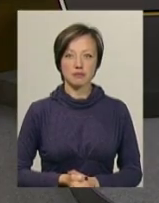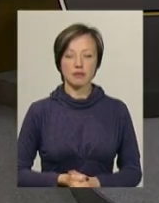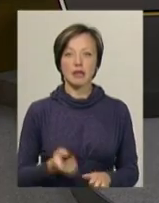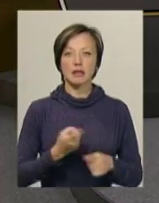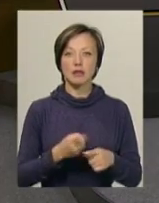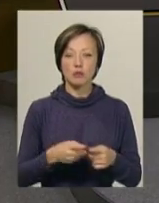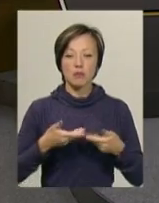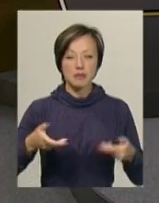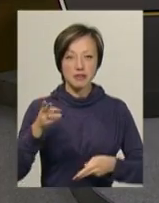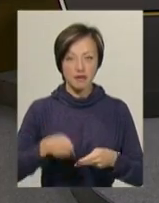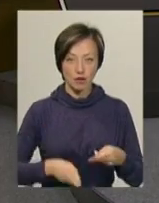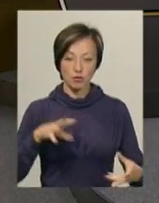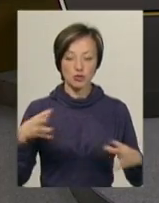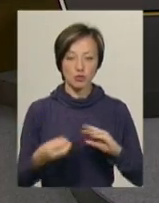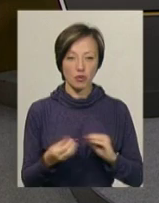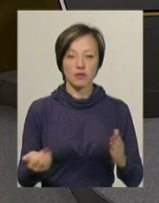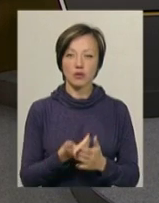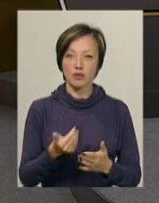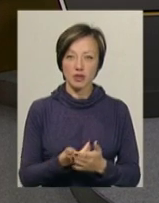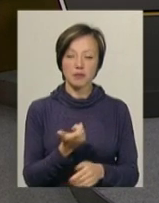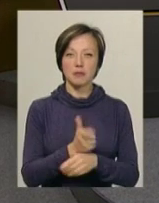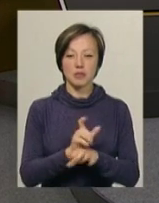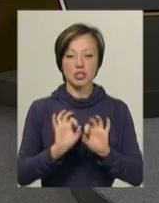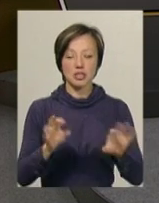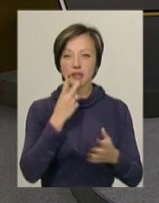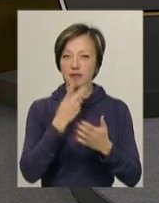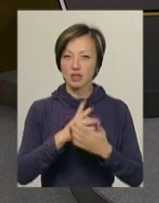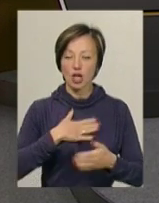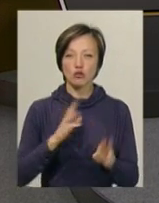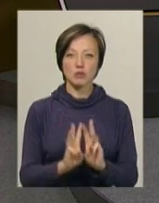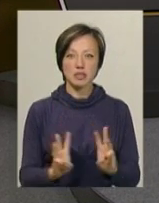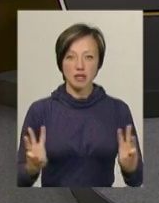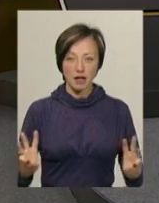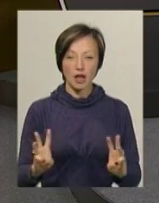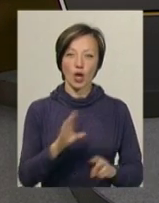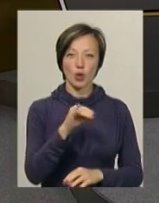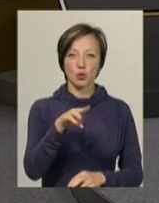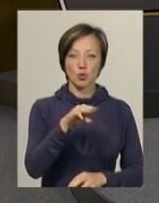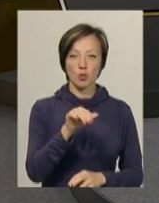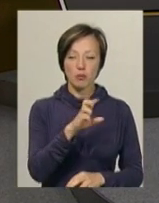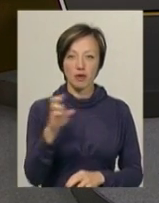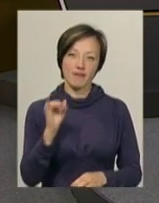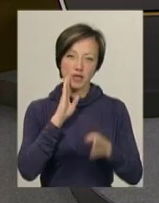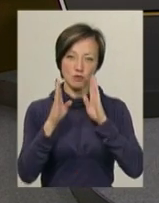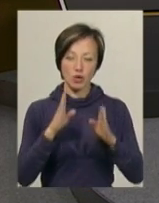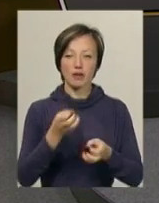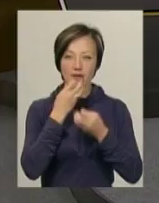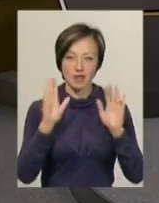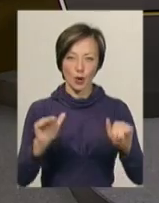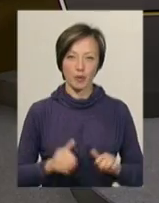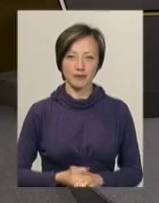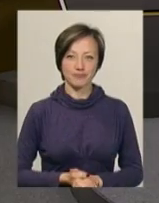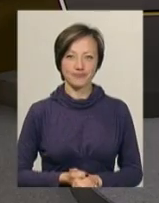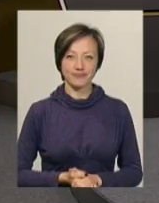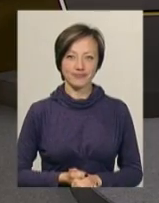І на цьому ми завершуємо підсумковий випуск новин. Більше дивіться на нашому сайті, на каналі YouTube та у мережі Facebook. На все добре!